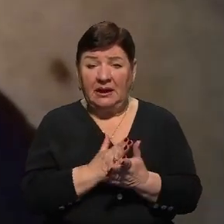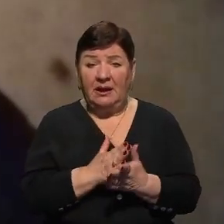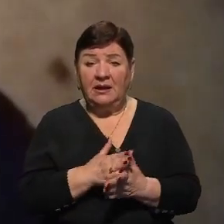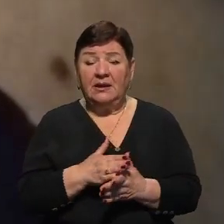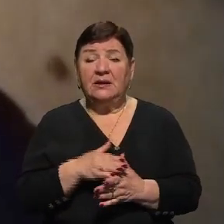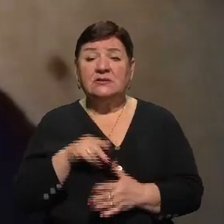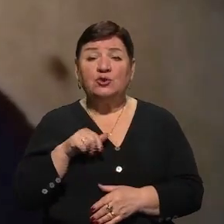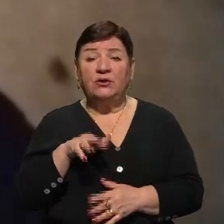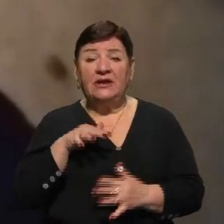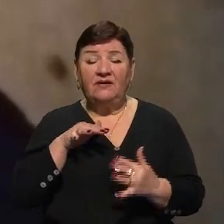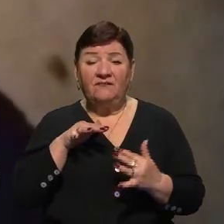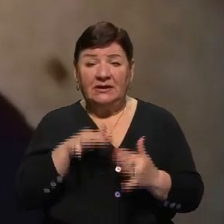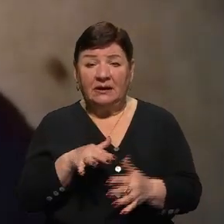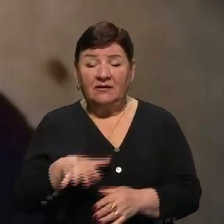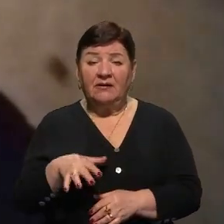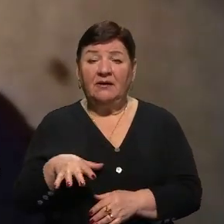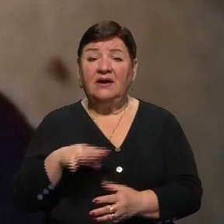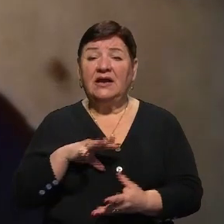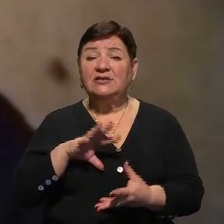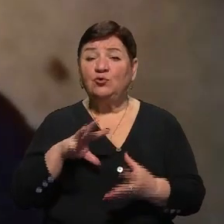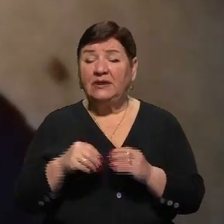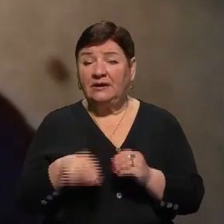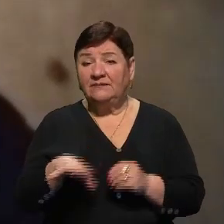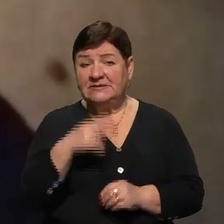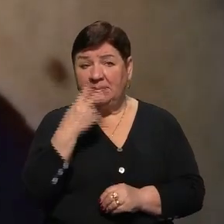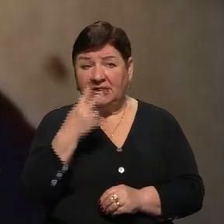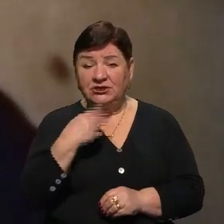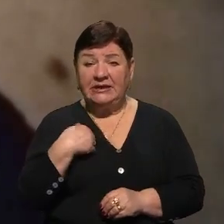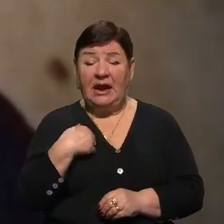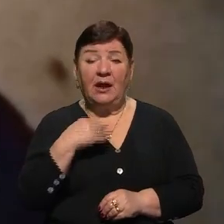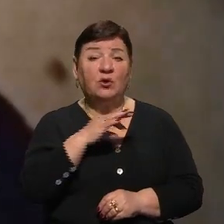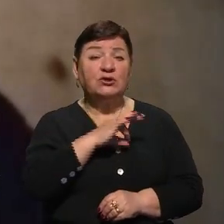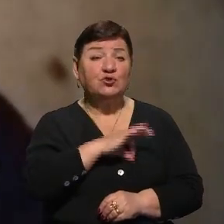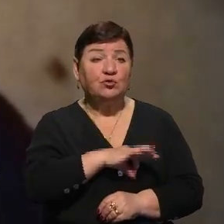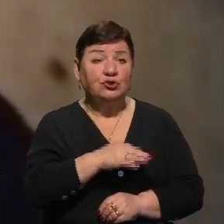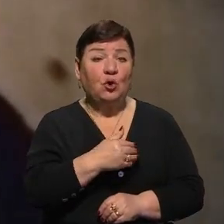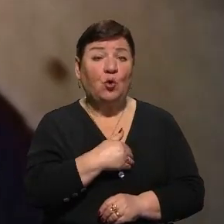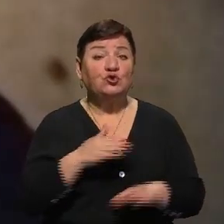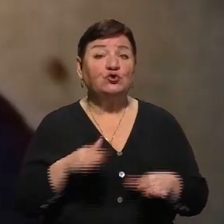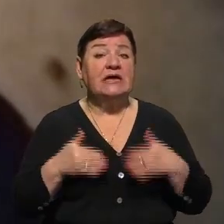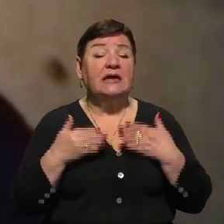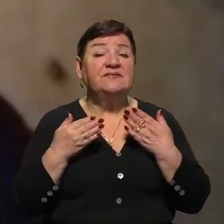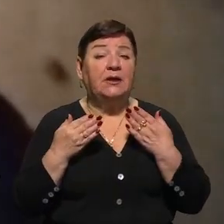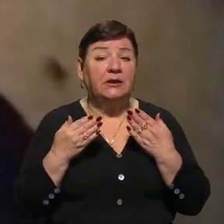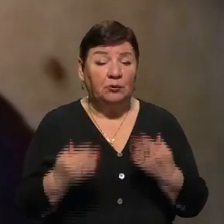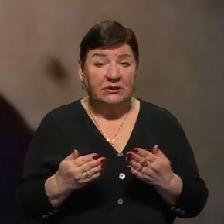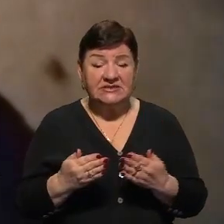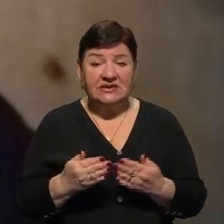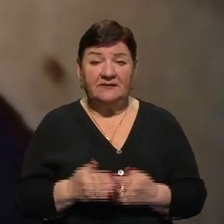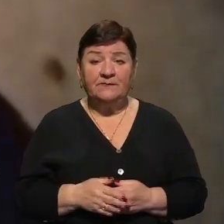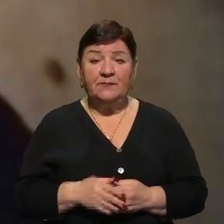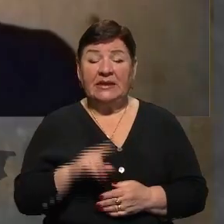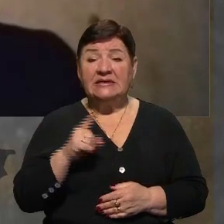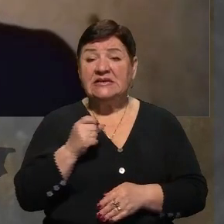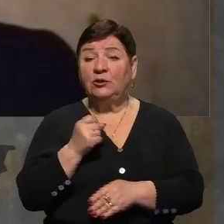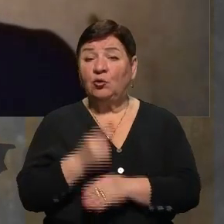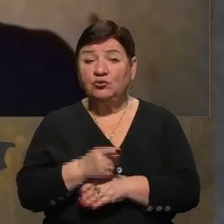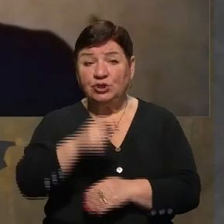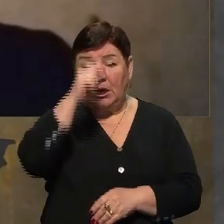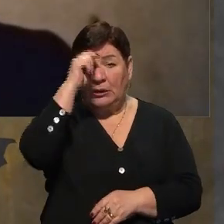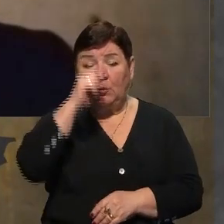атаку, результати всі бачать. Єдине, що я, користуючись вашим ефіром, хочу звернутися за дорученням хлопців